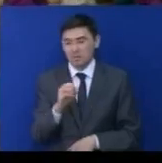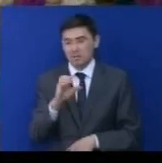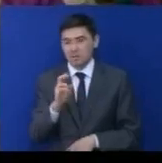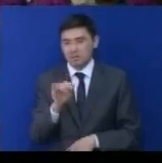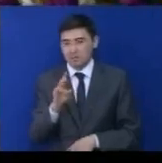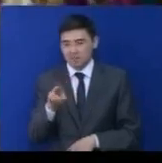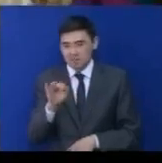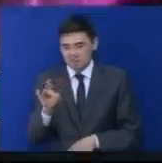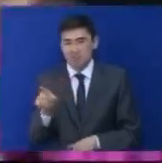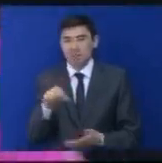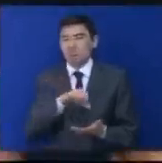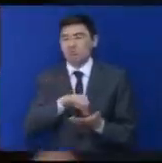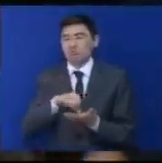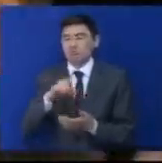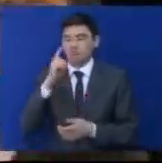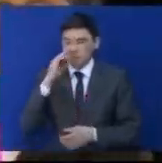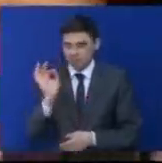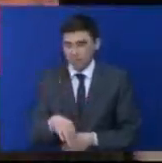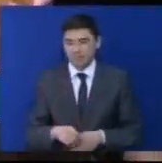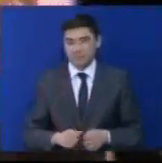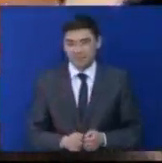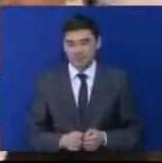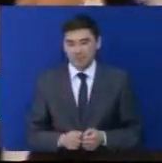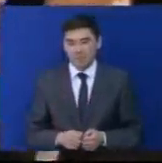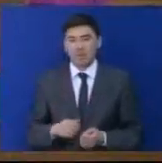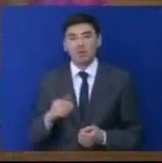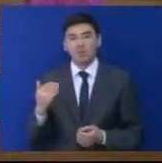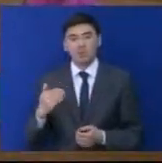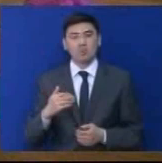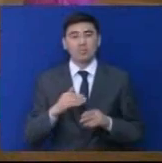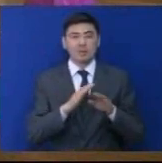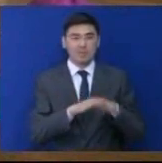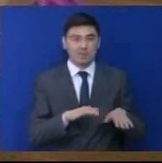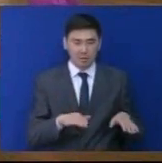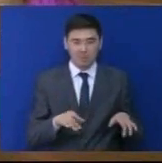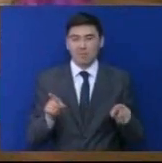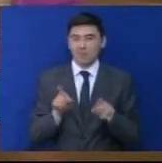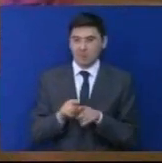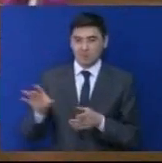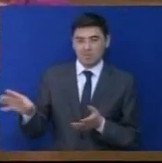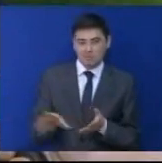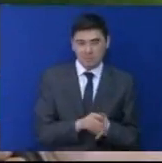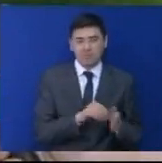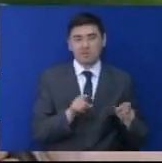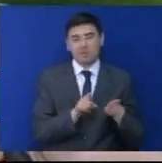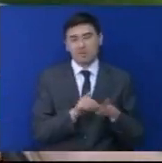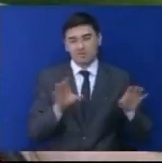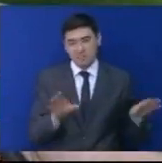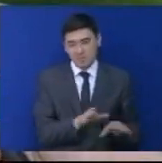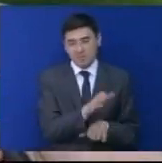и других. По словам мамы певицы, на становление творческой личности Гульданы повлияло воспитание в творческой семье.